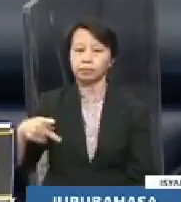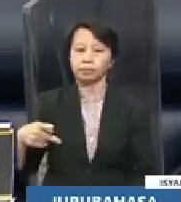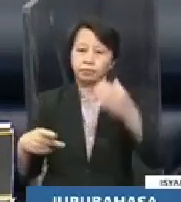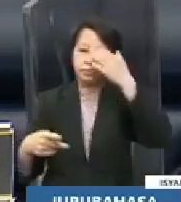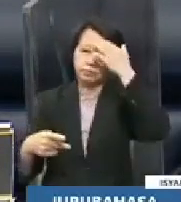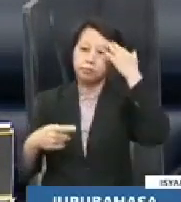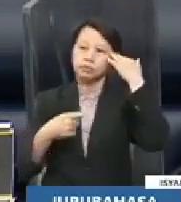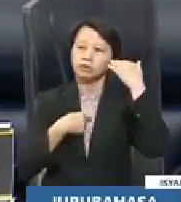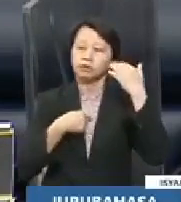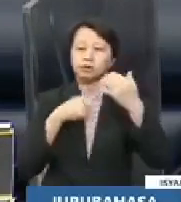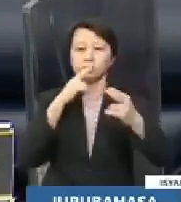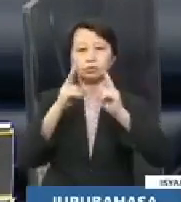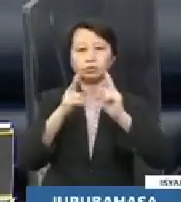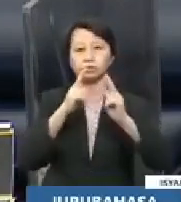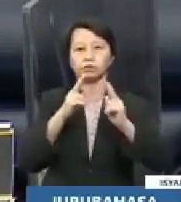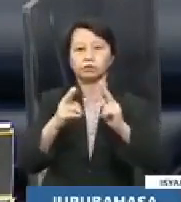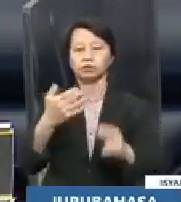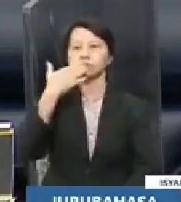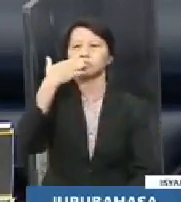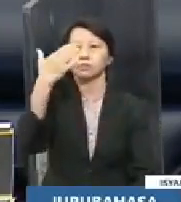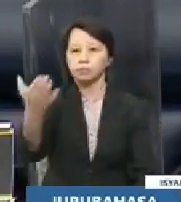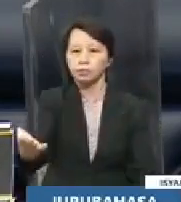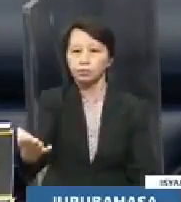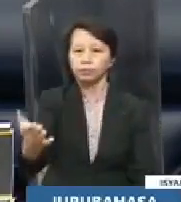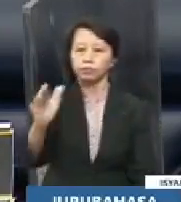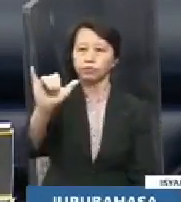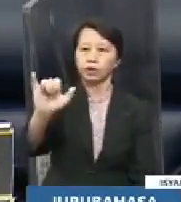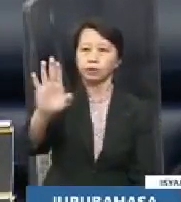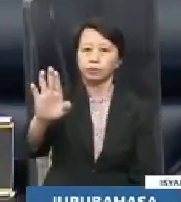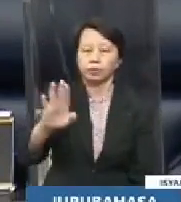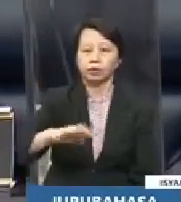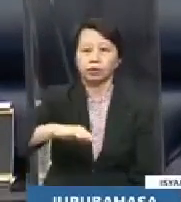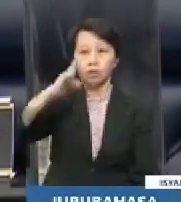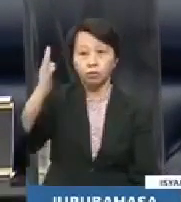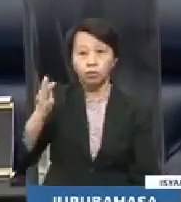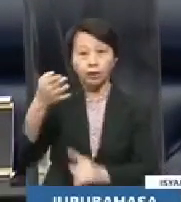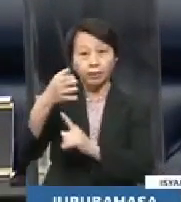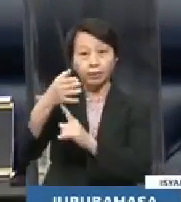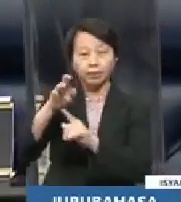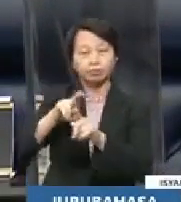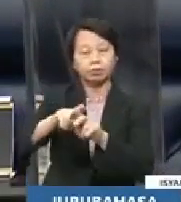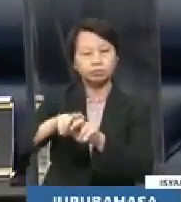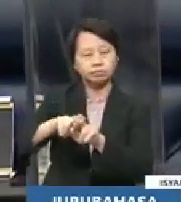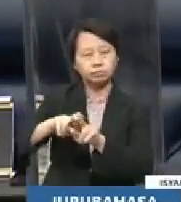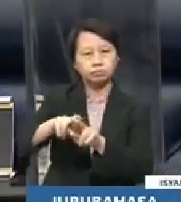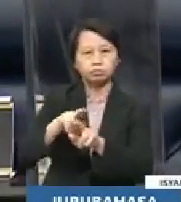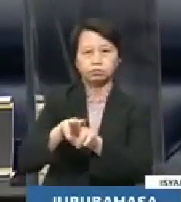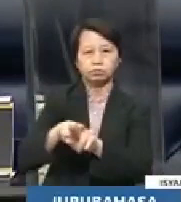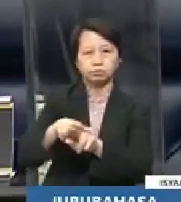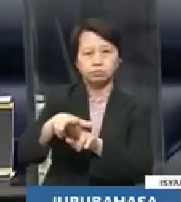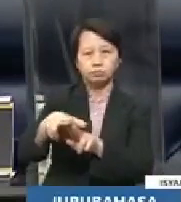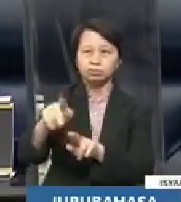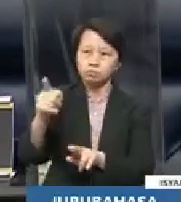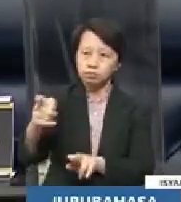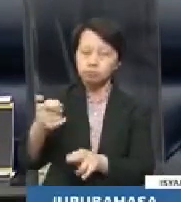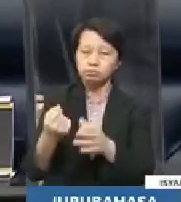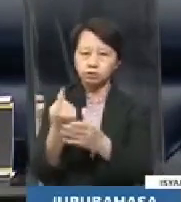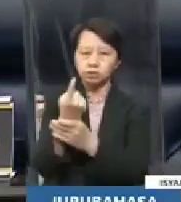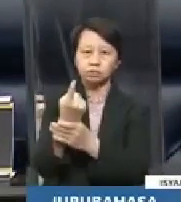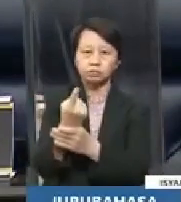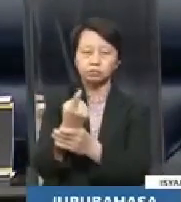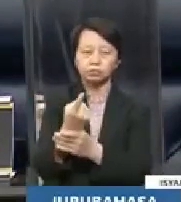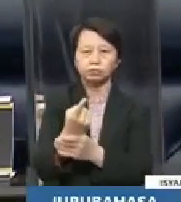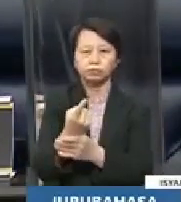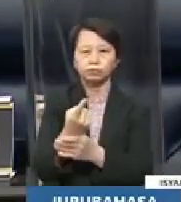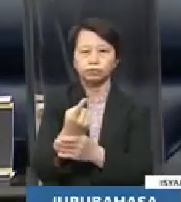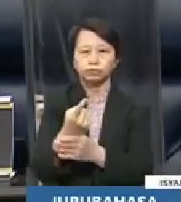Saya ingin merekam kan ucapan penghargaan cem kasih varian bohongan pakai bendera yang di atas keprihatinan beliau membangkitkan isu